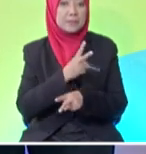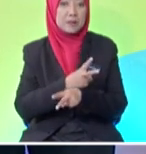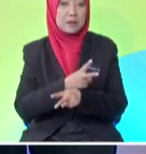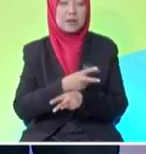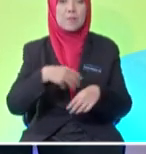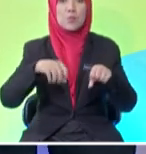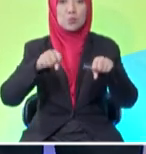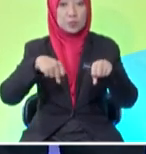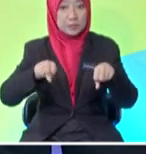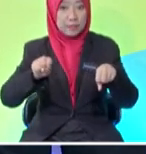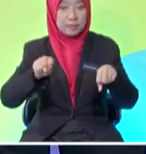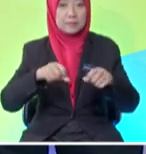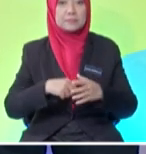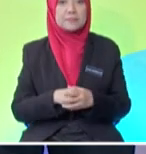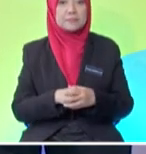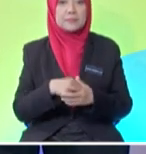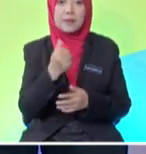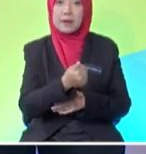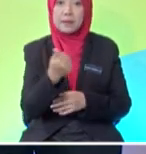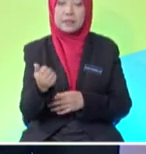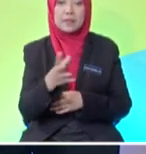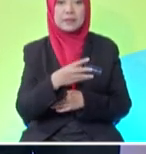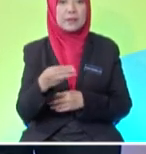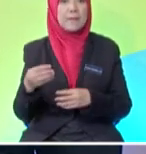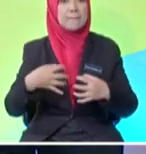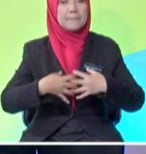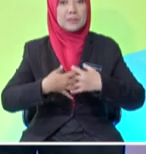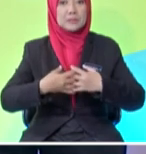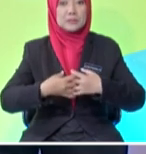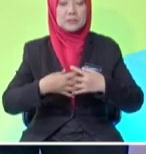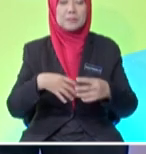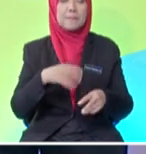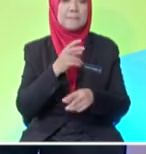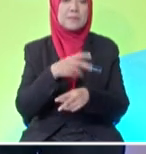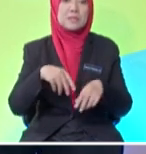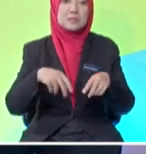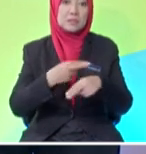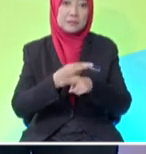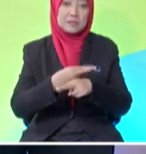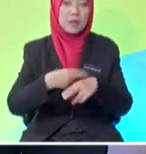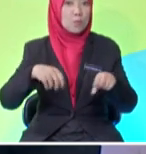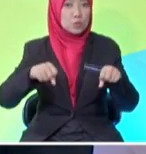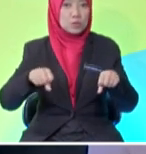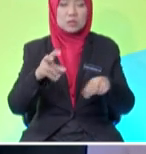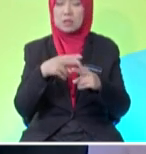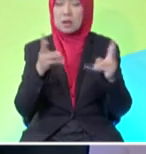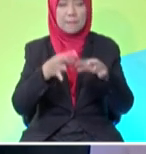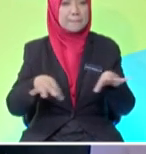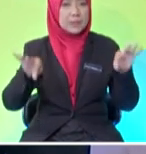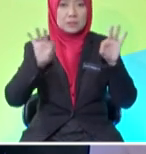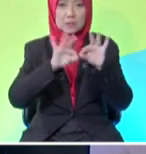baik alat dan mesin mitsubis mutusikan ini merupakan satu kelengkapan yang sangat penting di bengkel